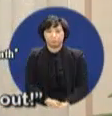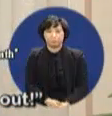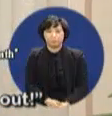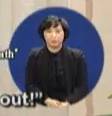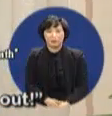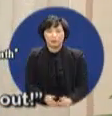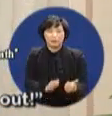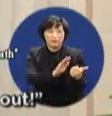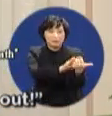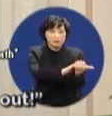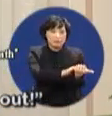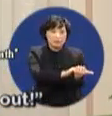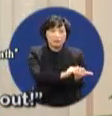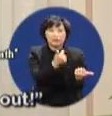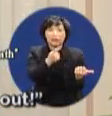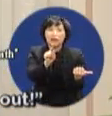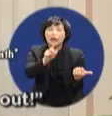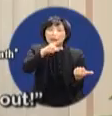나사로야,